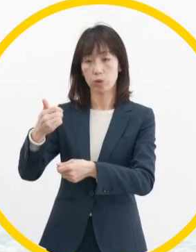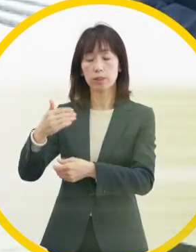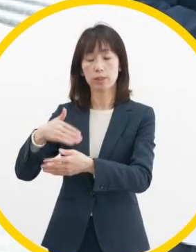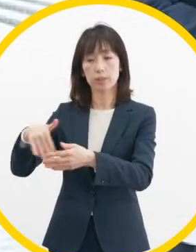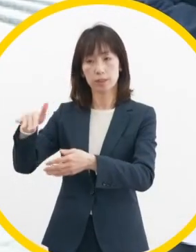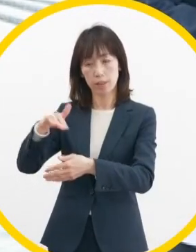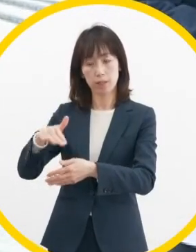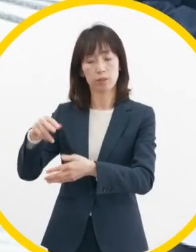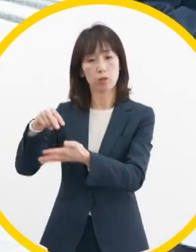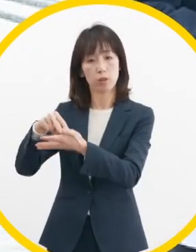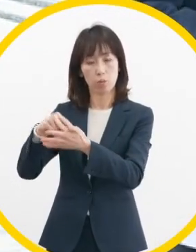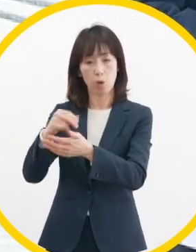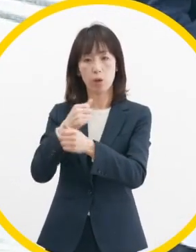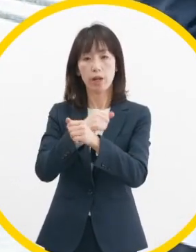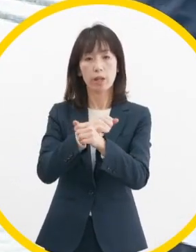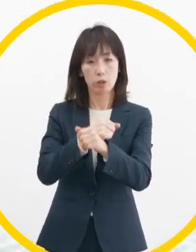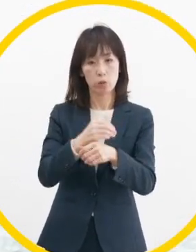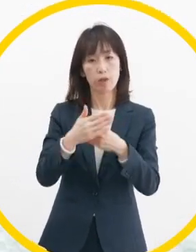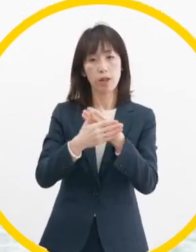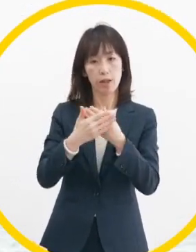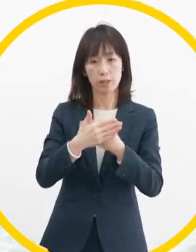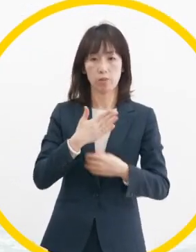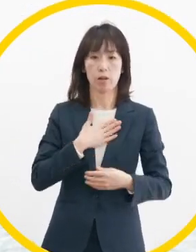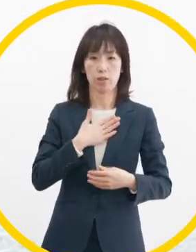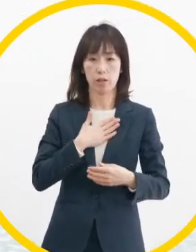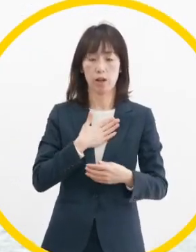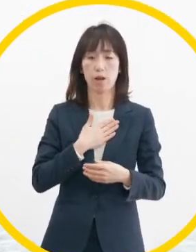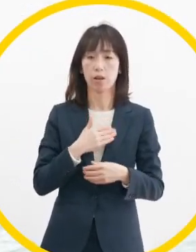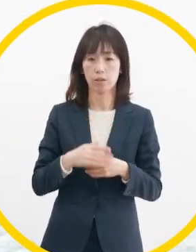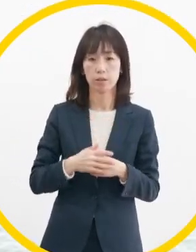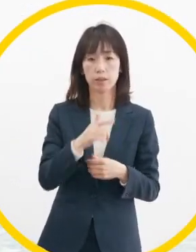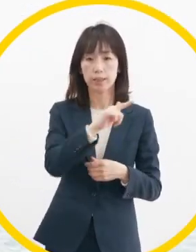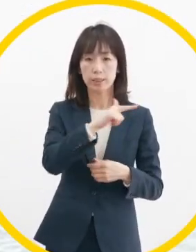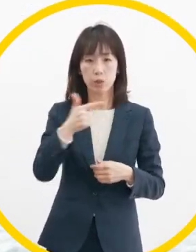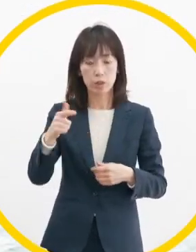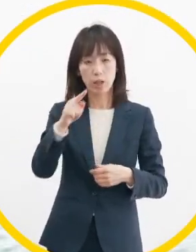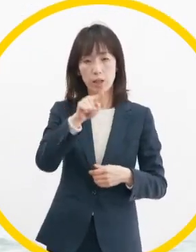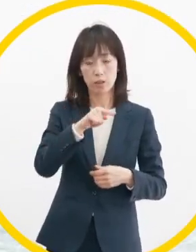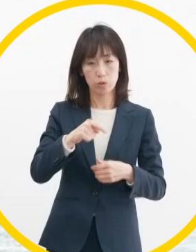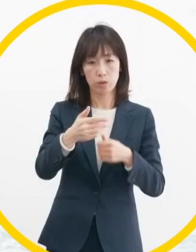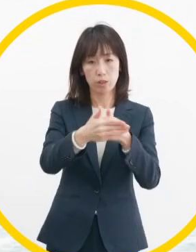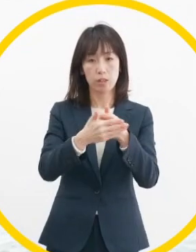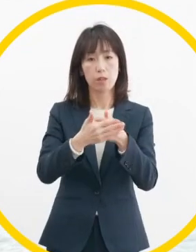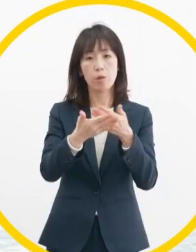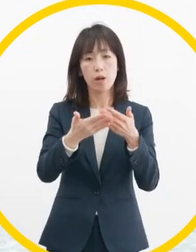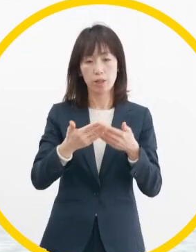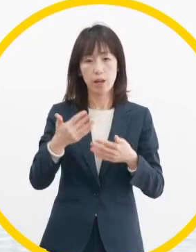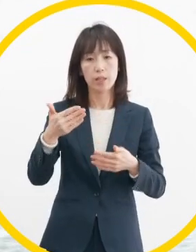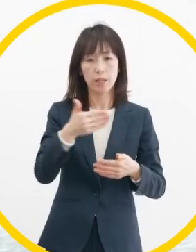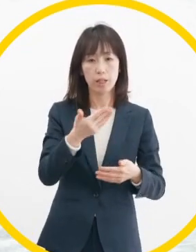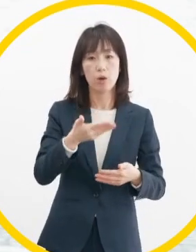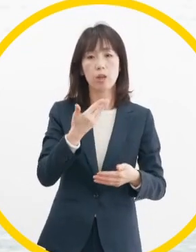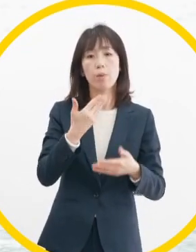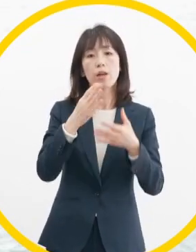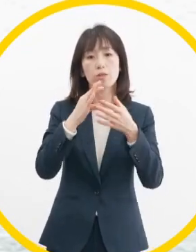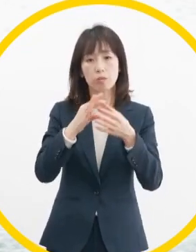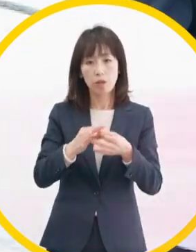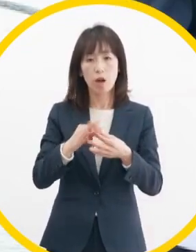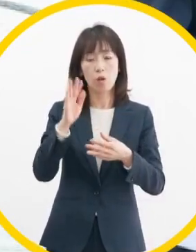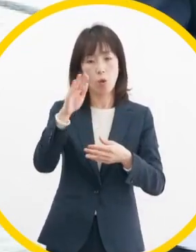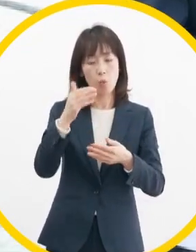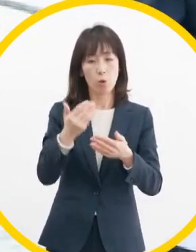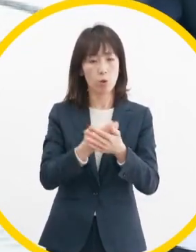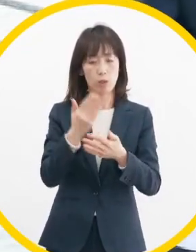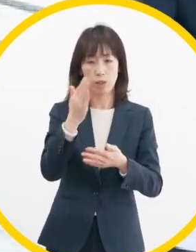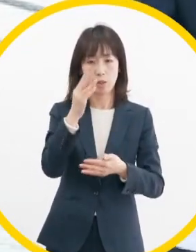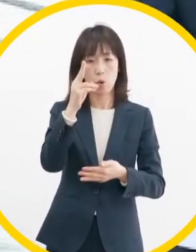しても、やっぱり研究ってすごい大事なことなんだなって思いましたね。 そうだね、普段食べてるけど、はい、いろんな人の支えがあって、うん、僕たちもお魚いただいてるので、はい